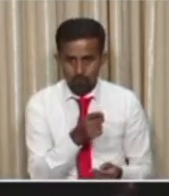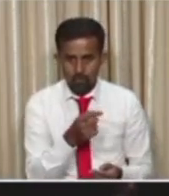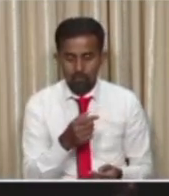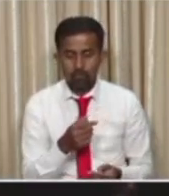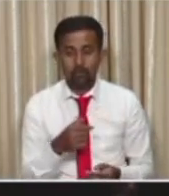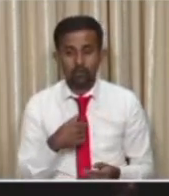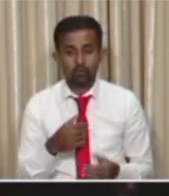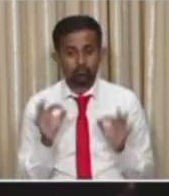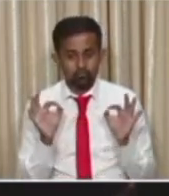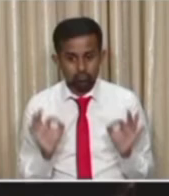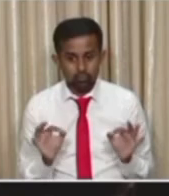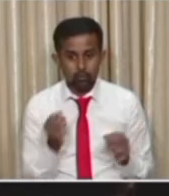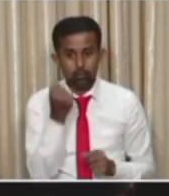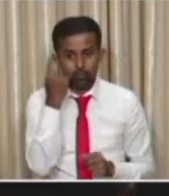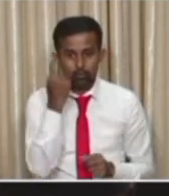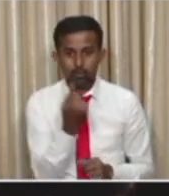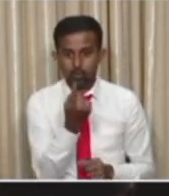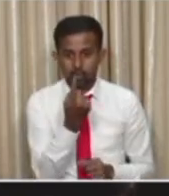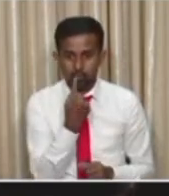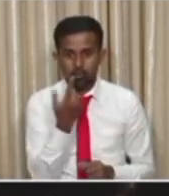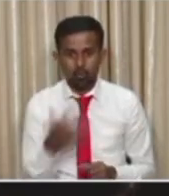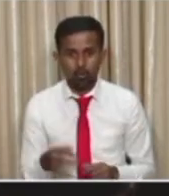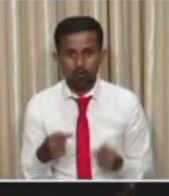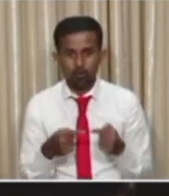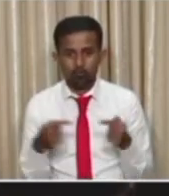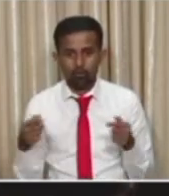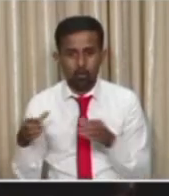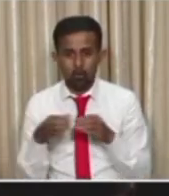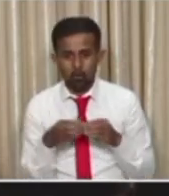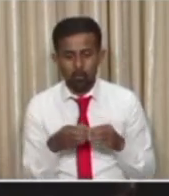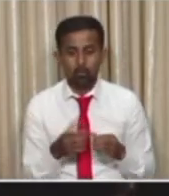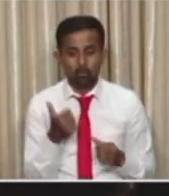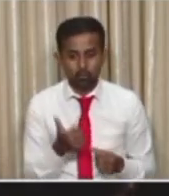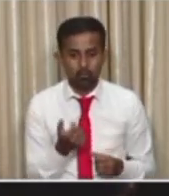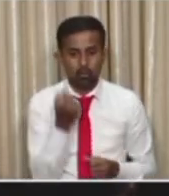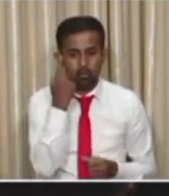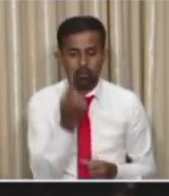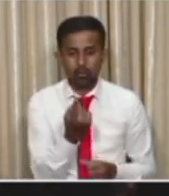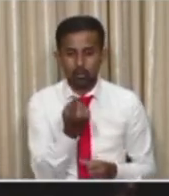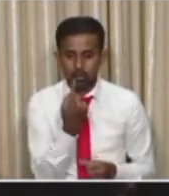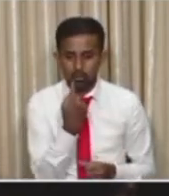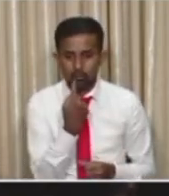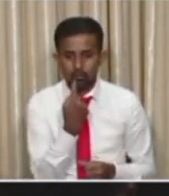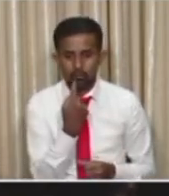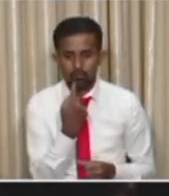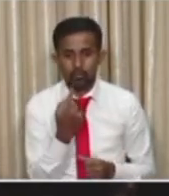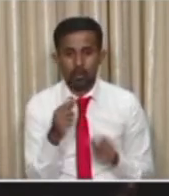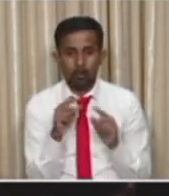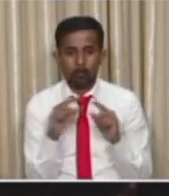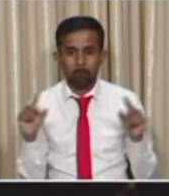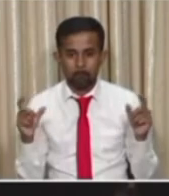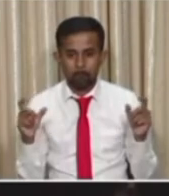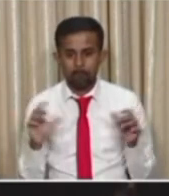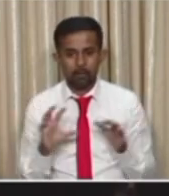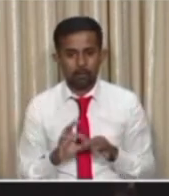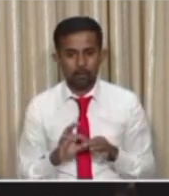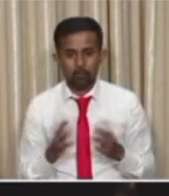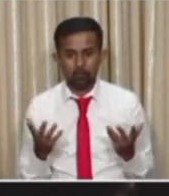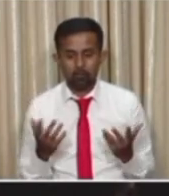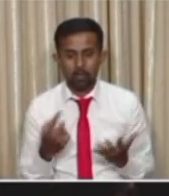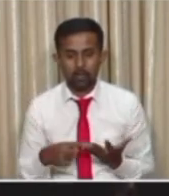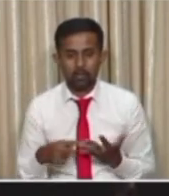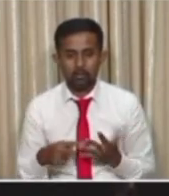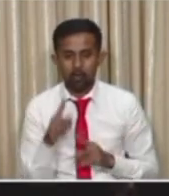வரப்பட்டிருக்கிறது. இருதரப்பிலிருந்து வாதங்கள் முன்வைக்கப்படுகின்றன. இந்த தலைப்புக்கு சம்பந்தம் இல்லாமல் பல வாதங்கள் சென்று கொண்டிருக்கின்றன. அவ்வாறல்லாமல் இந்த குறித்த அமைச்சர்கள் இது